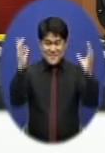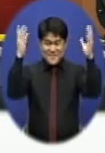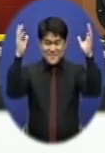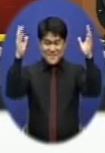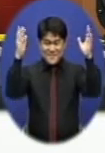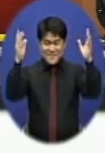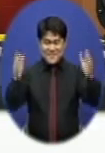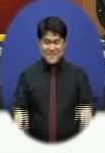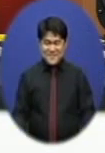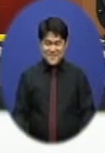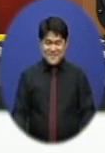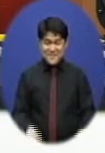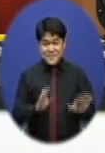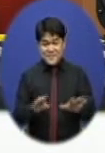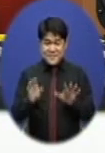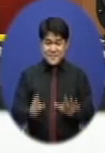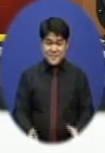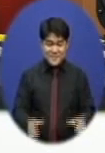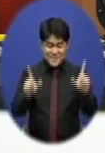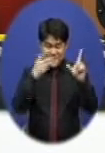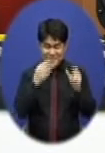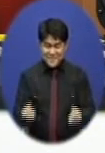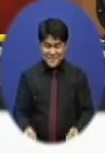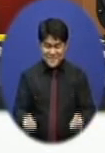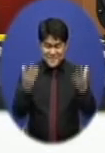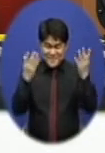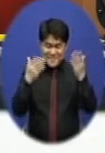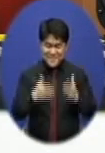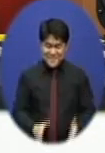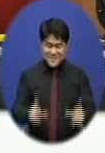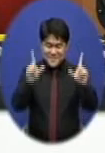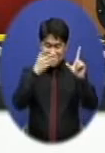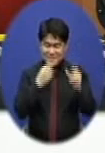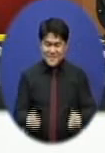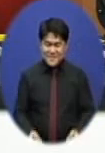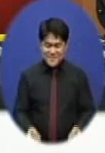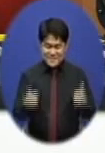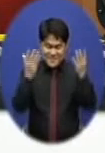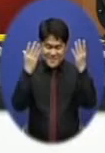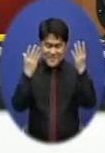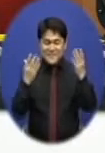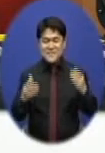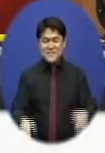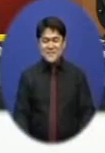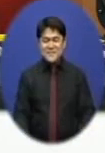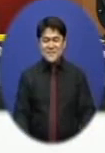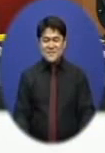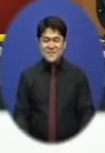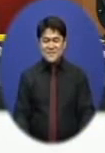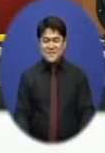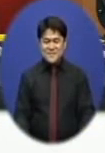축하드립니다. 딴따라딴따라딴따 생일 축하합니다. 생일